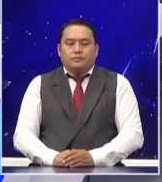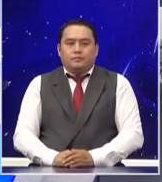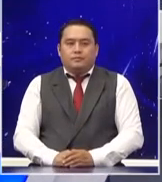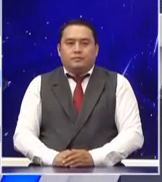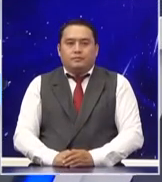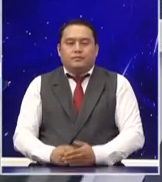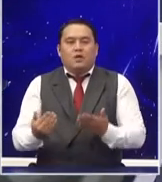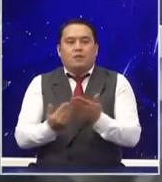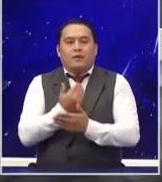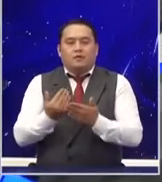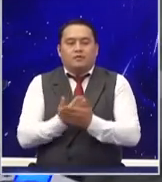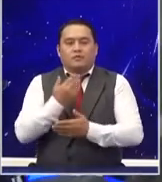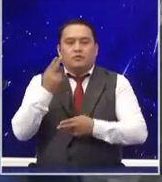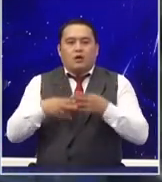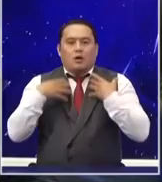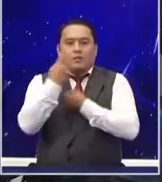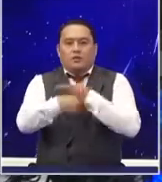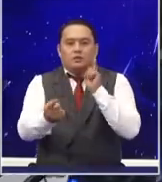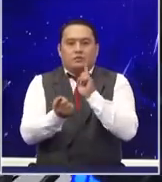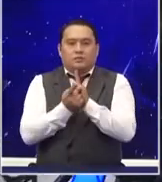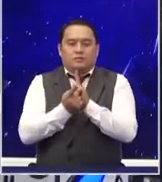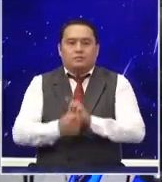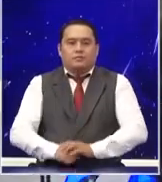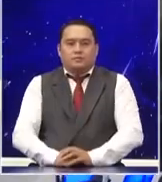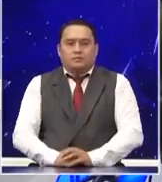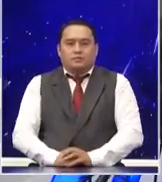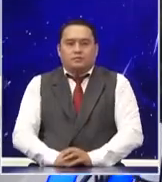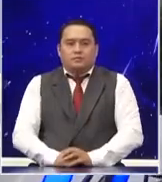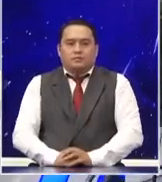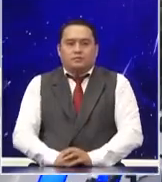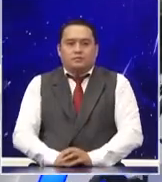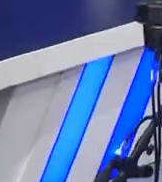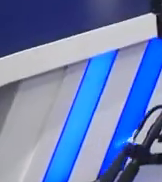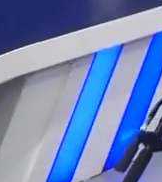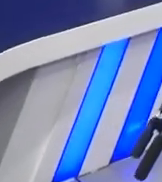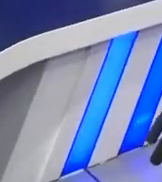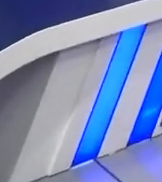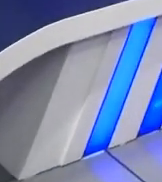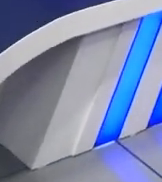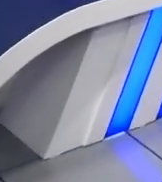Такими событиями был насыщен сегодняшний день. А я с вами прощаюсь. До завтра.